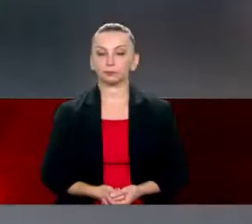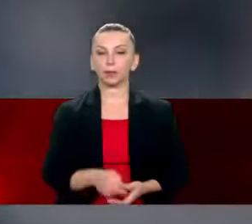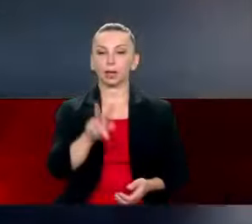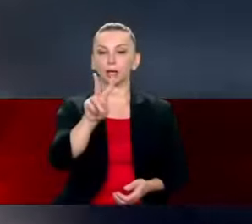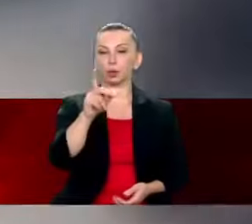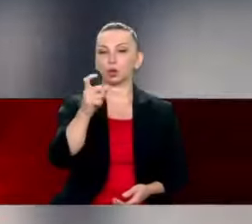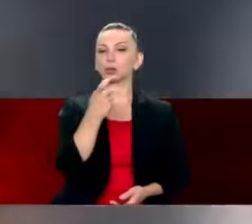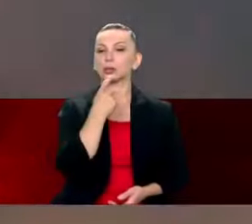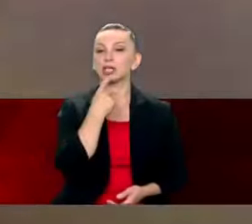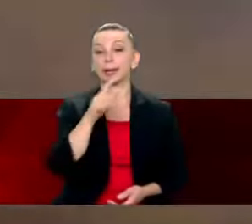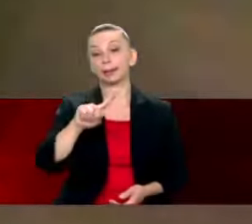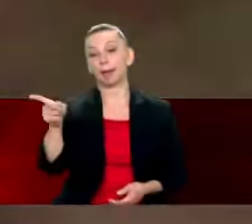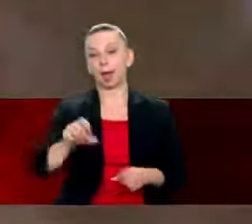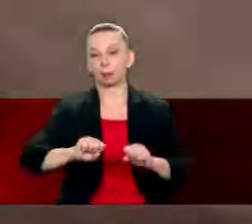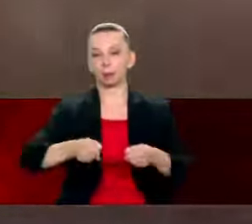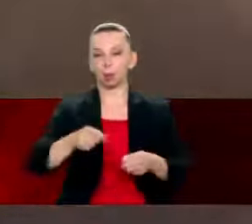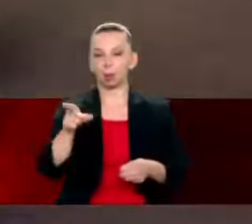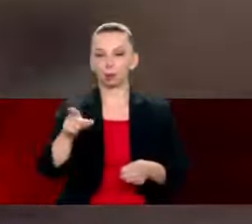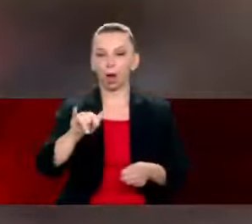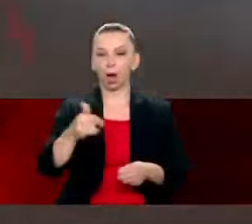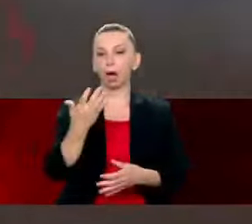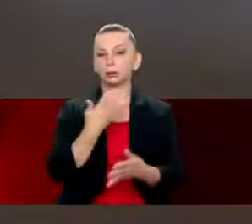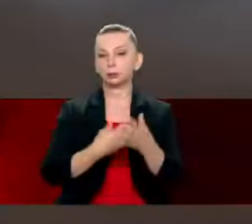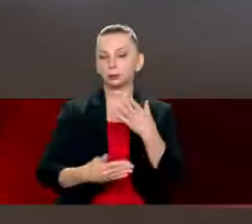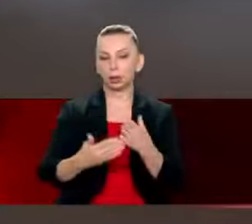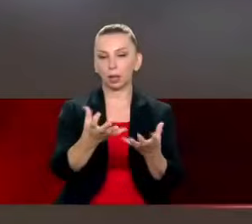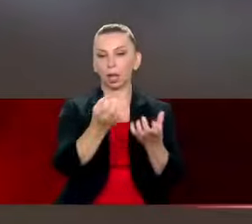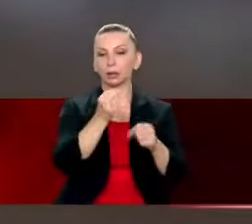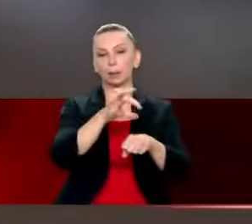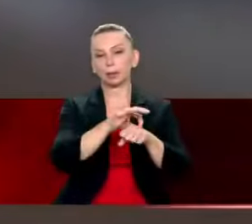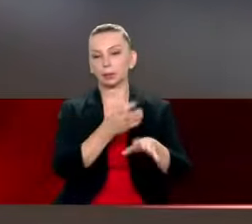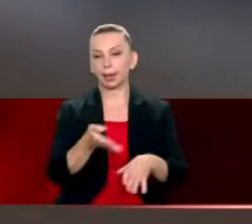baby. 29 yaşındaki diğer motosikletli ise ağır yaralı olarak hastaneye kaldırıldı.